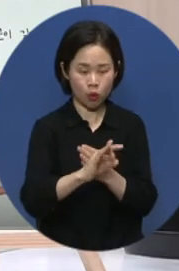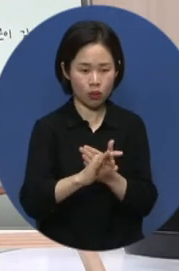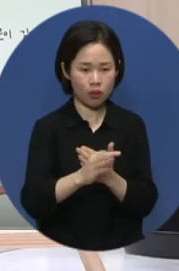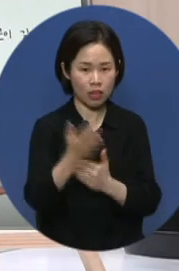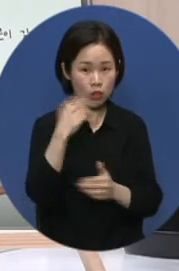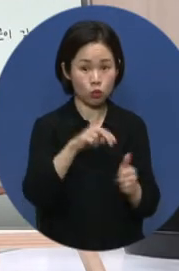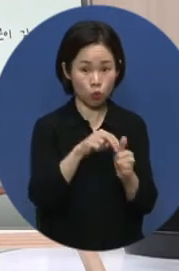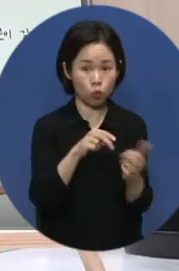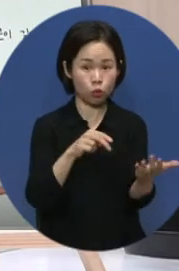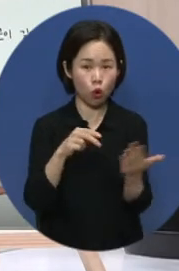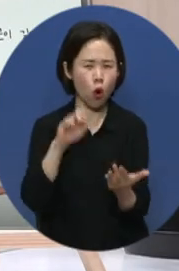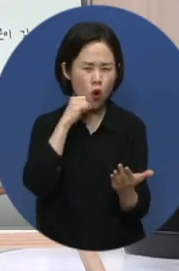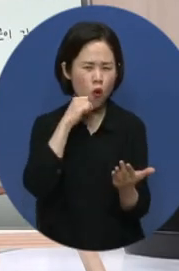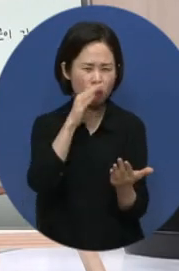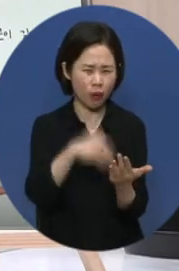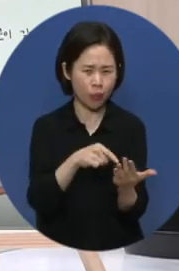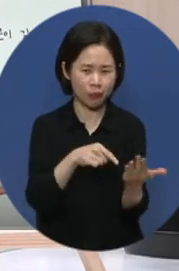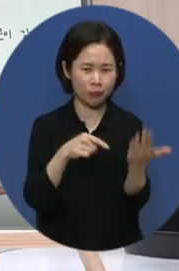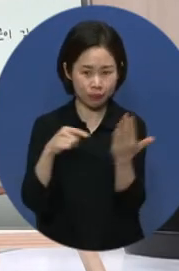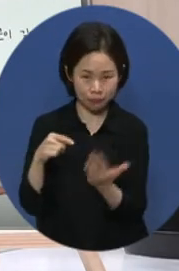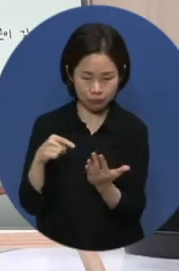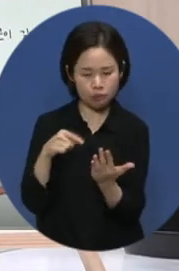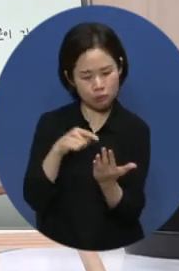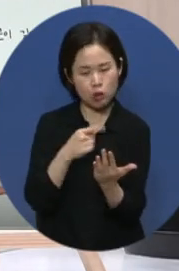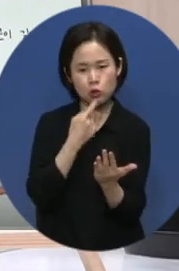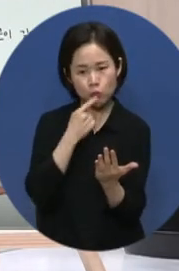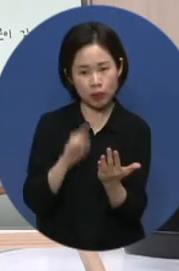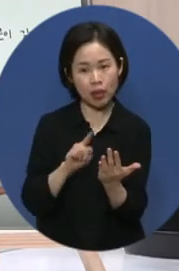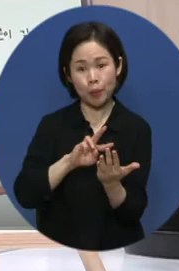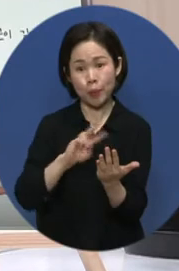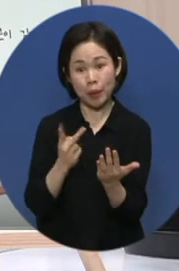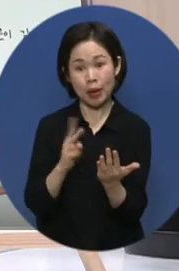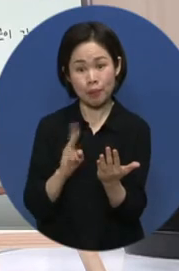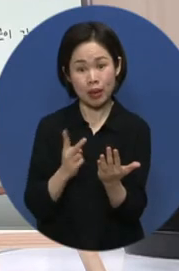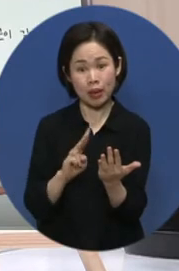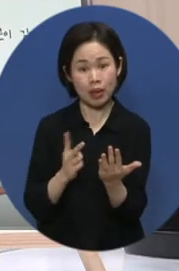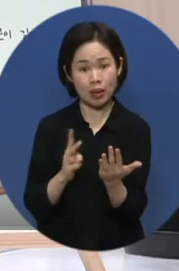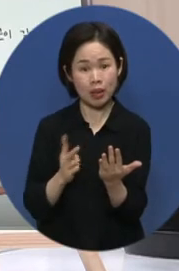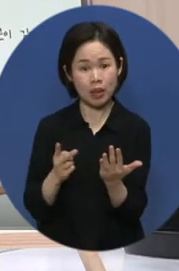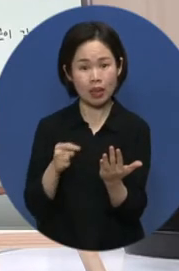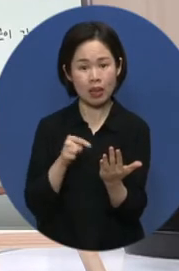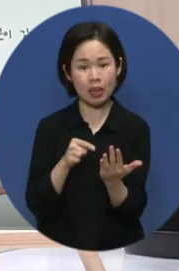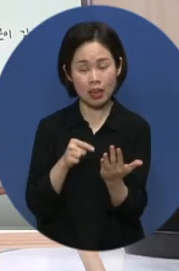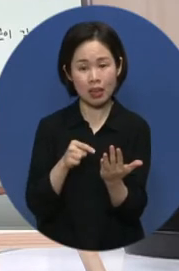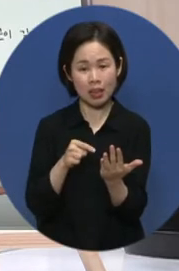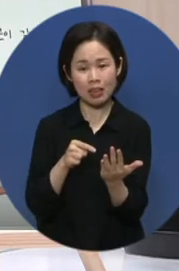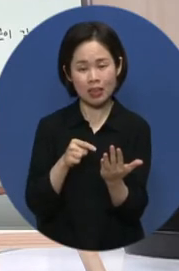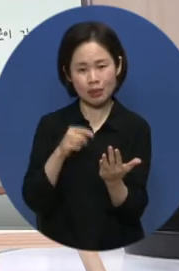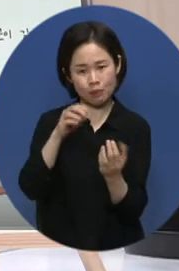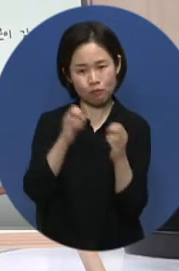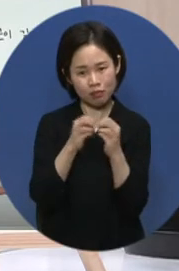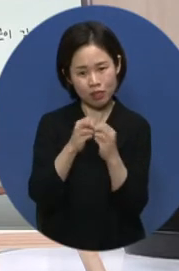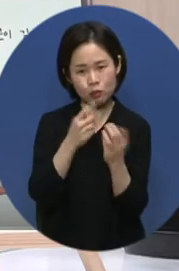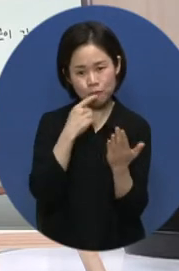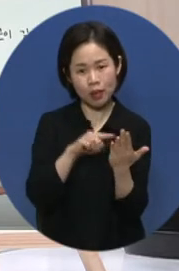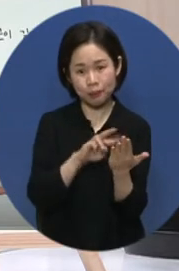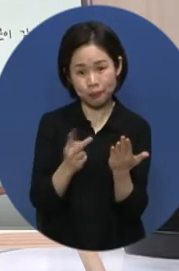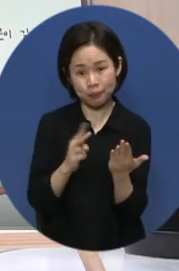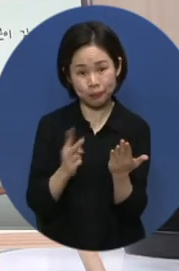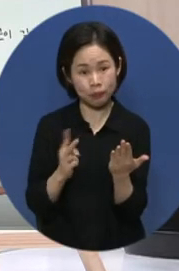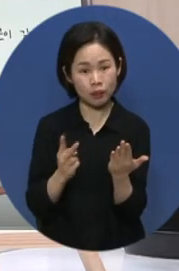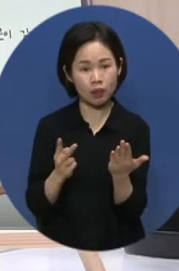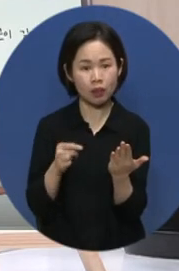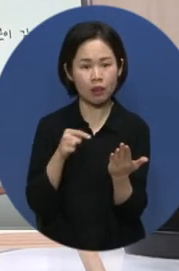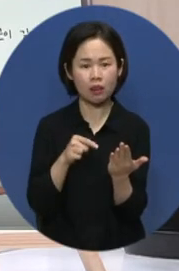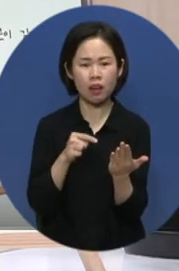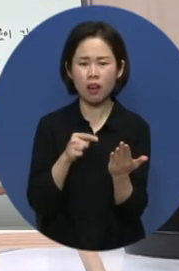그대로 주세요. 그러면 그 기존의 정보를 쉽게 바꾸는 글을 쉽게 바꾸는 일이 가장 먼저 진행이 되는데 이 과정이